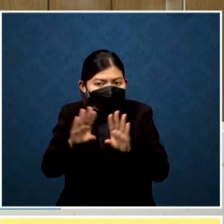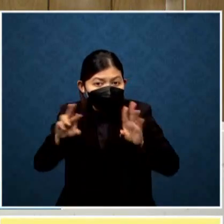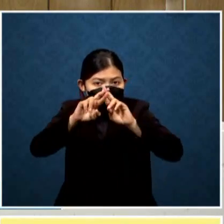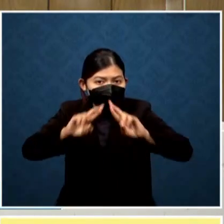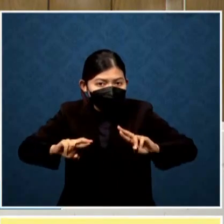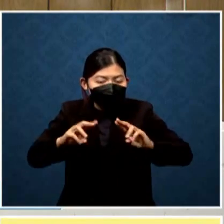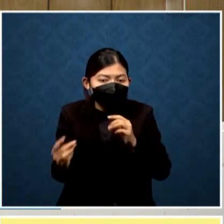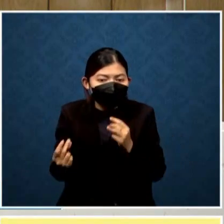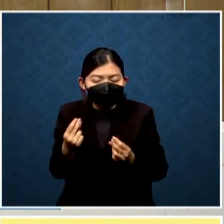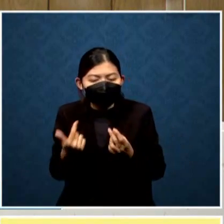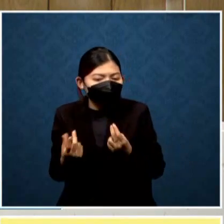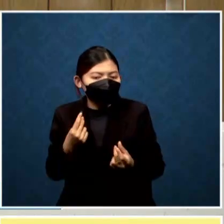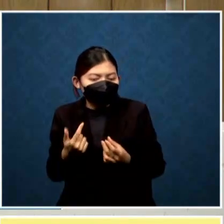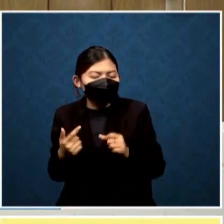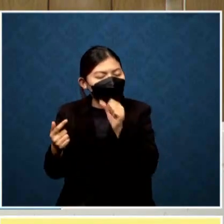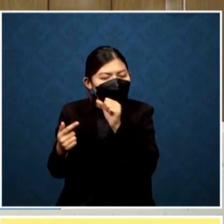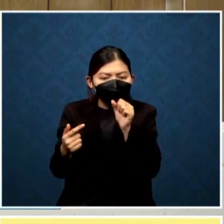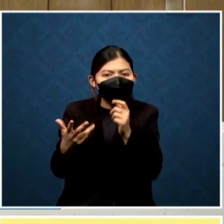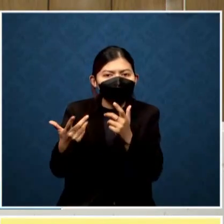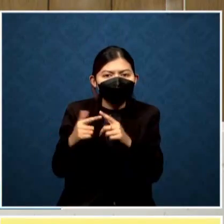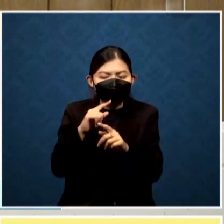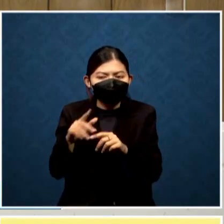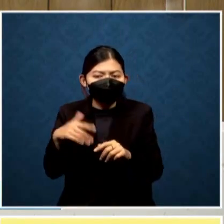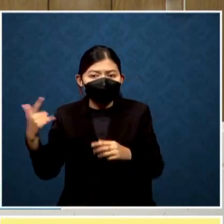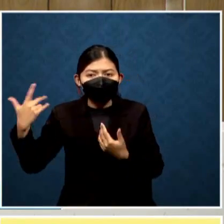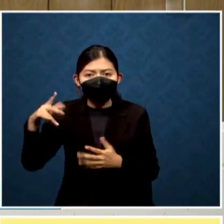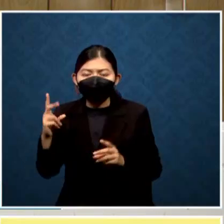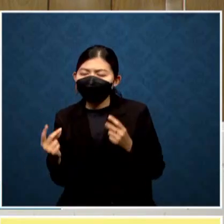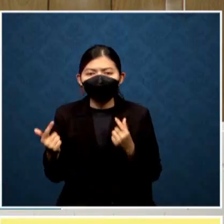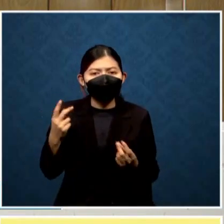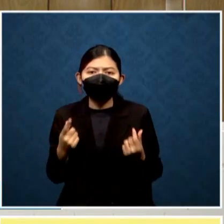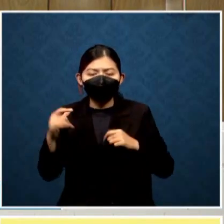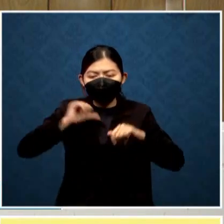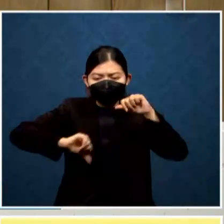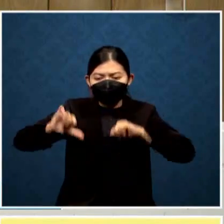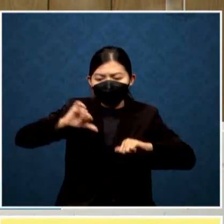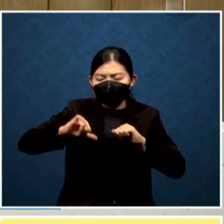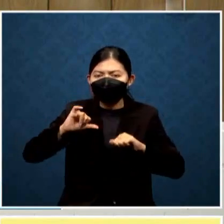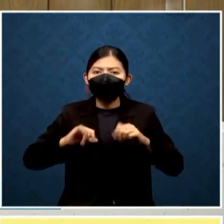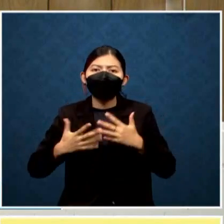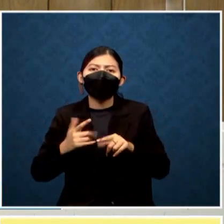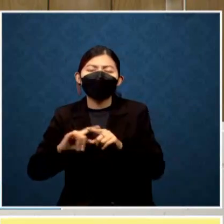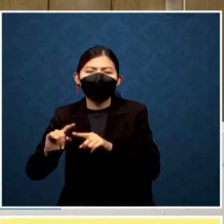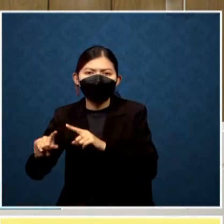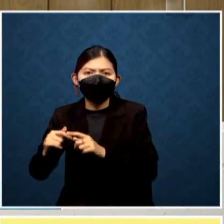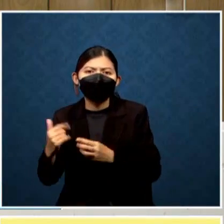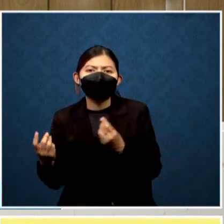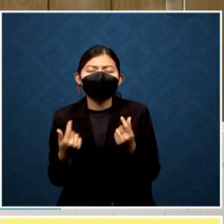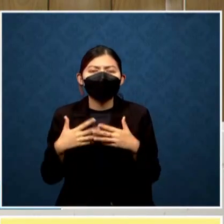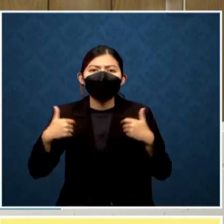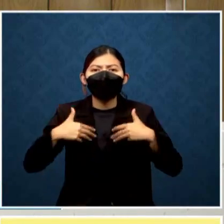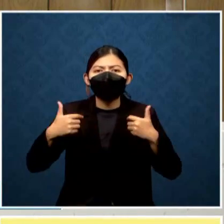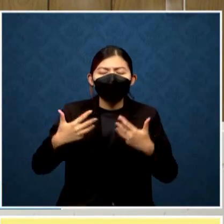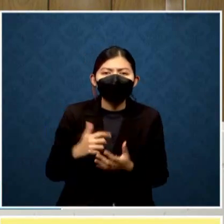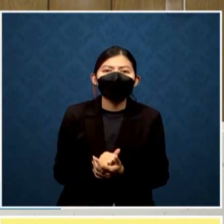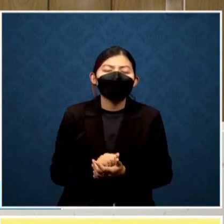ให้มีดนตรีแต่ว่าทำให้เลยดนตรีไปมีเต้นรำมีการแสดงนะเปิดเกินเวลาก็เป็นสารบริการแต่